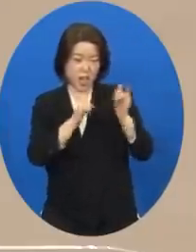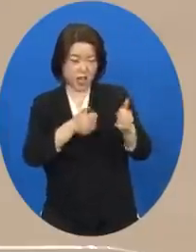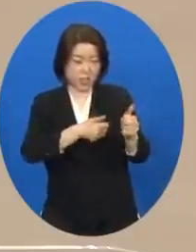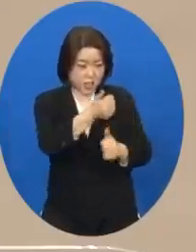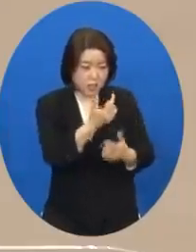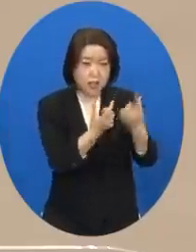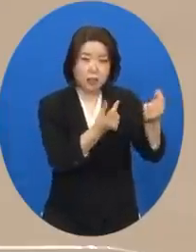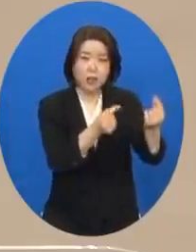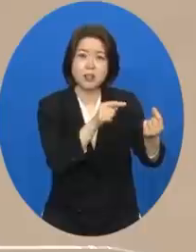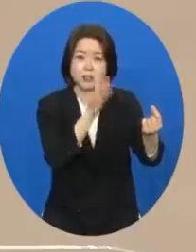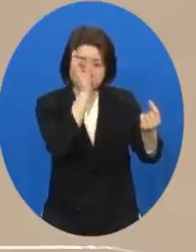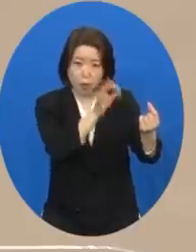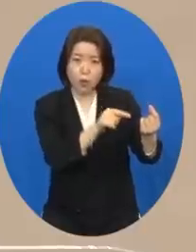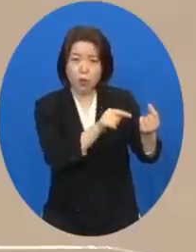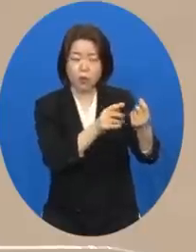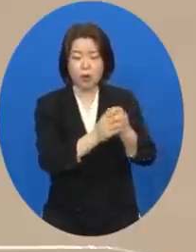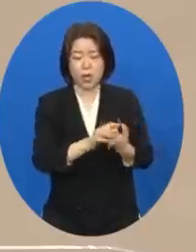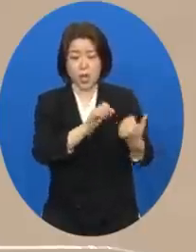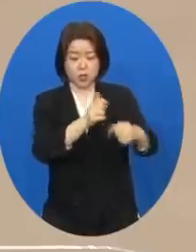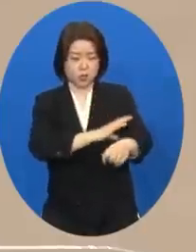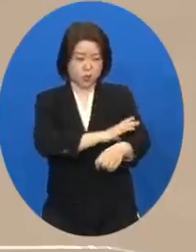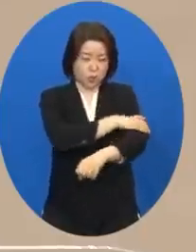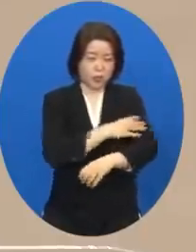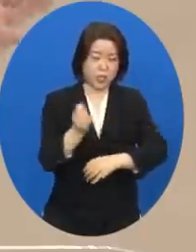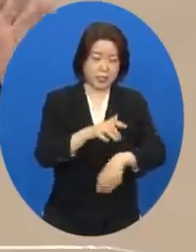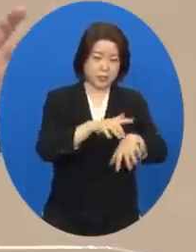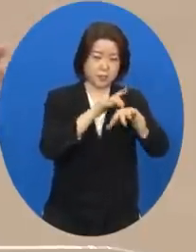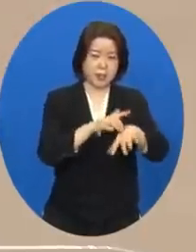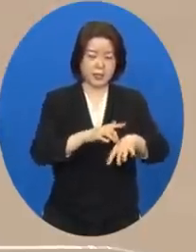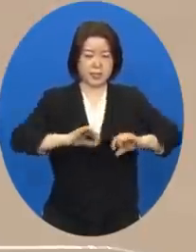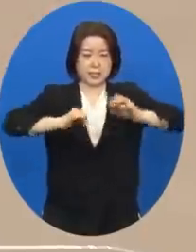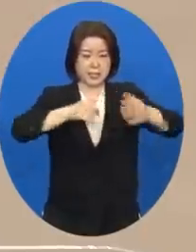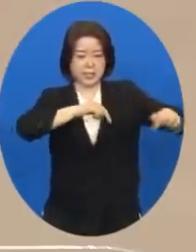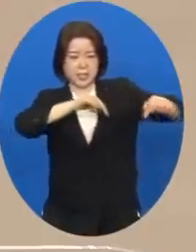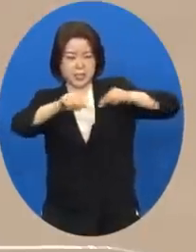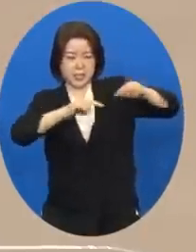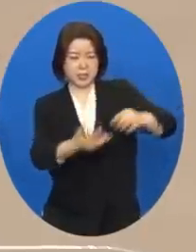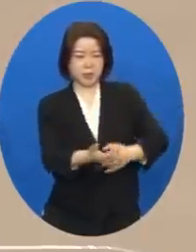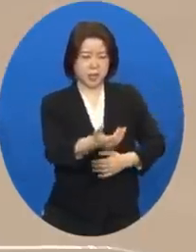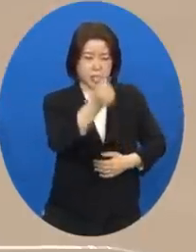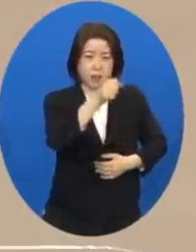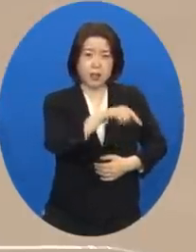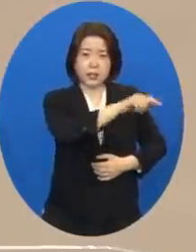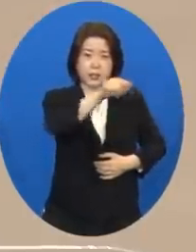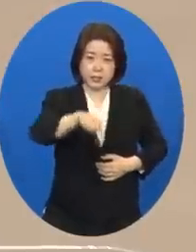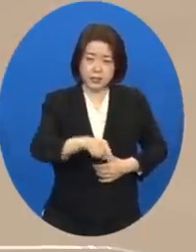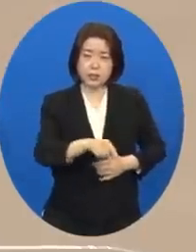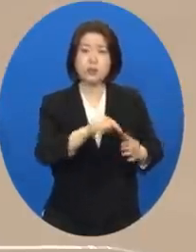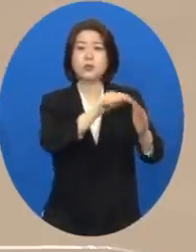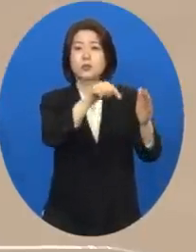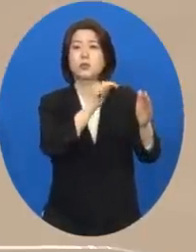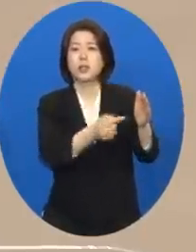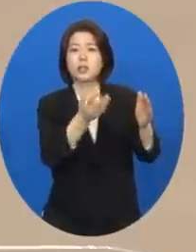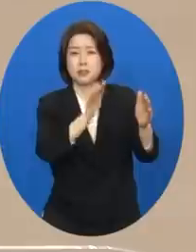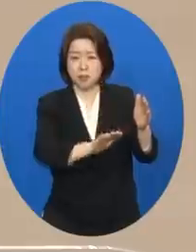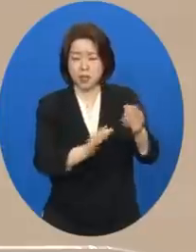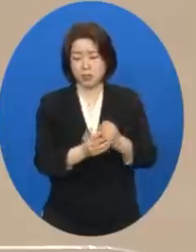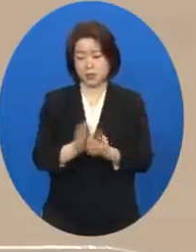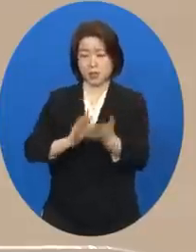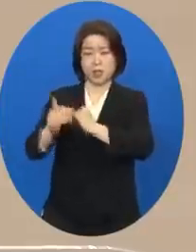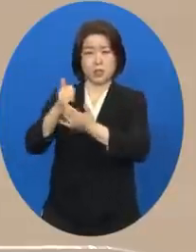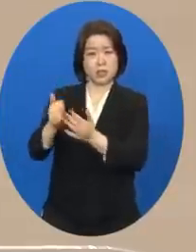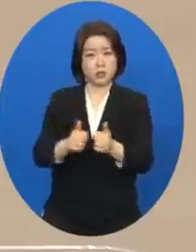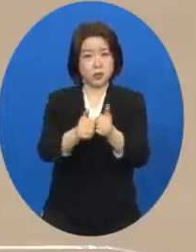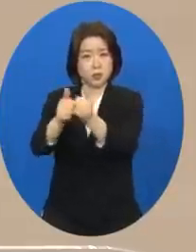같고 죽음의 권세를 가지고 마귀가 세상을 지배하는 것 같은 세상 가운데서 예수님과